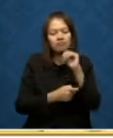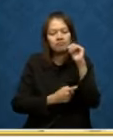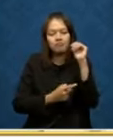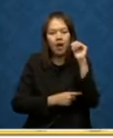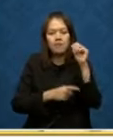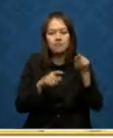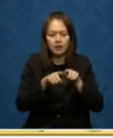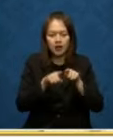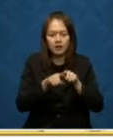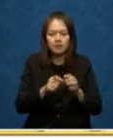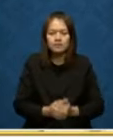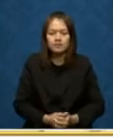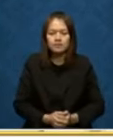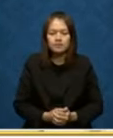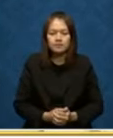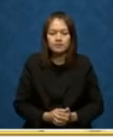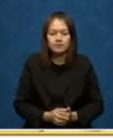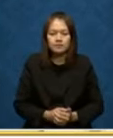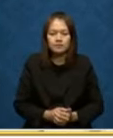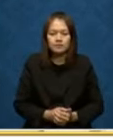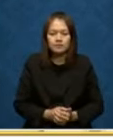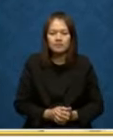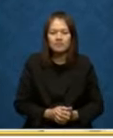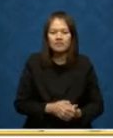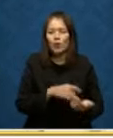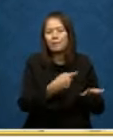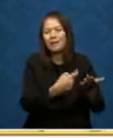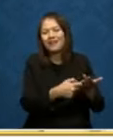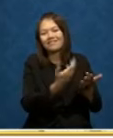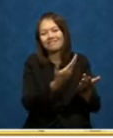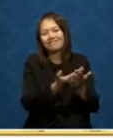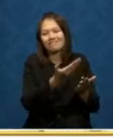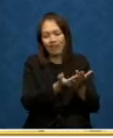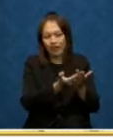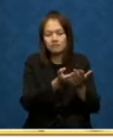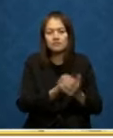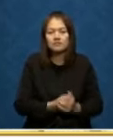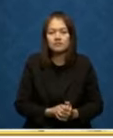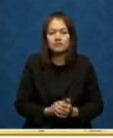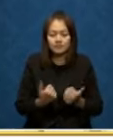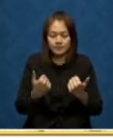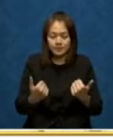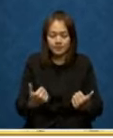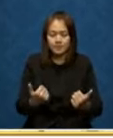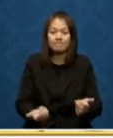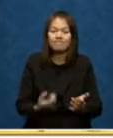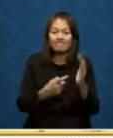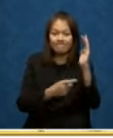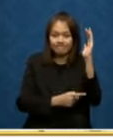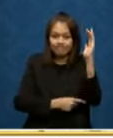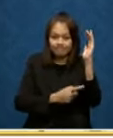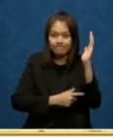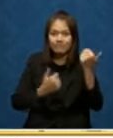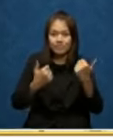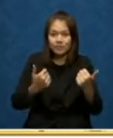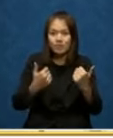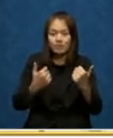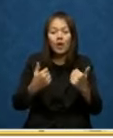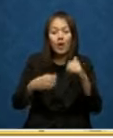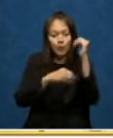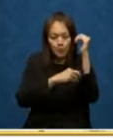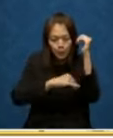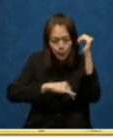ในเรื่องของการที่อ่าไปประกันราคาแต่ท่านประธานครับวันนี้ยางเนี่ยทำไมเราเรื่อง